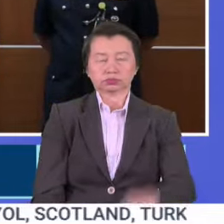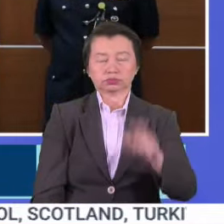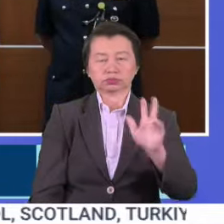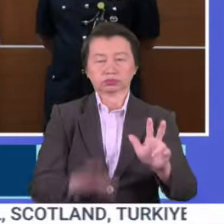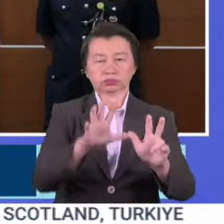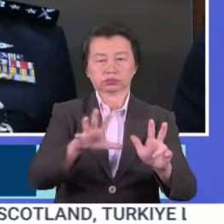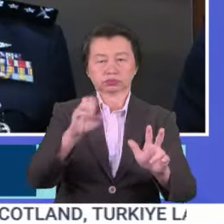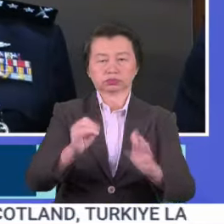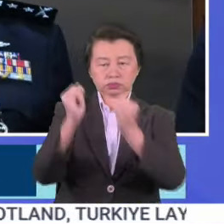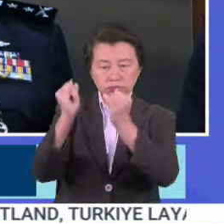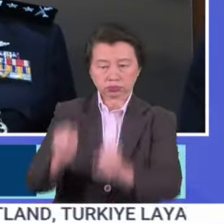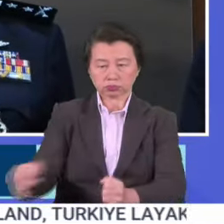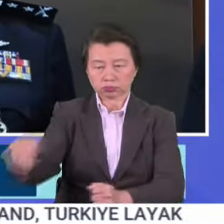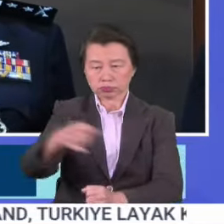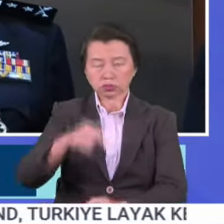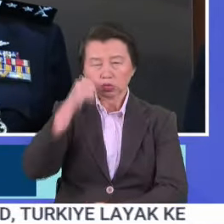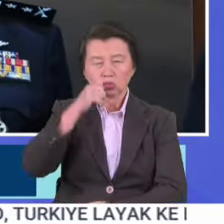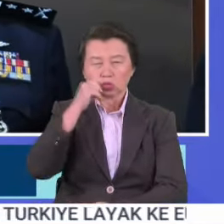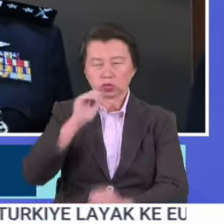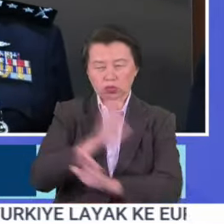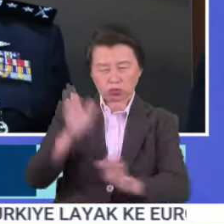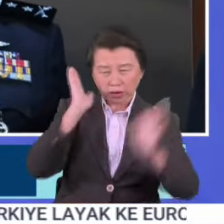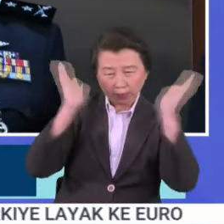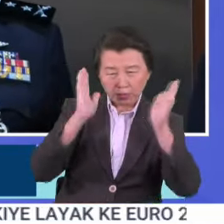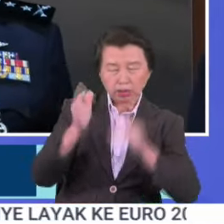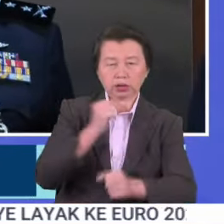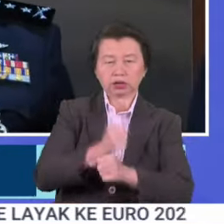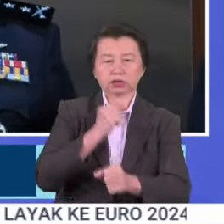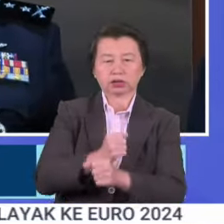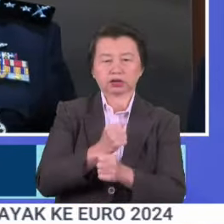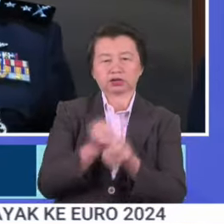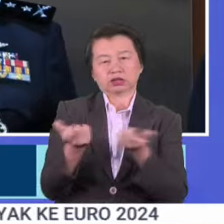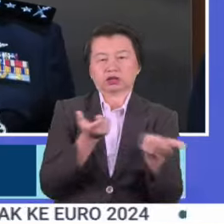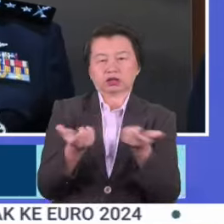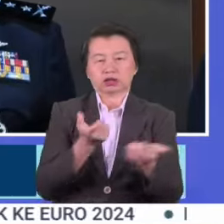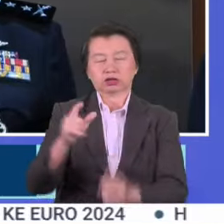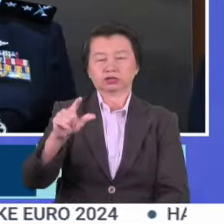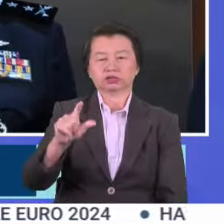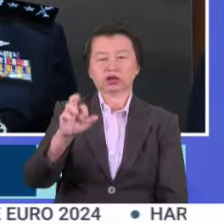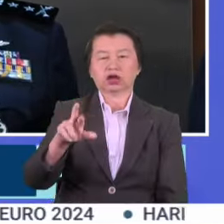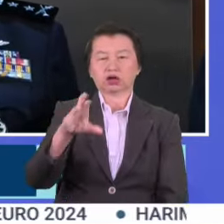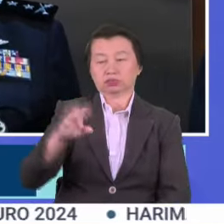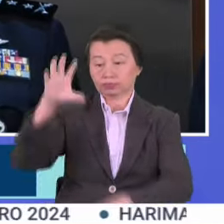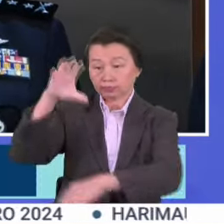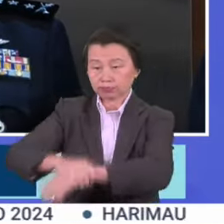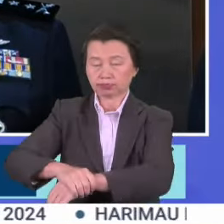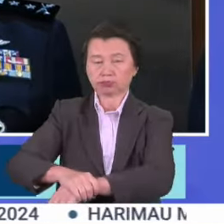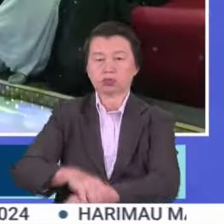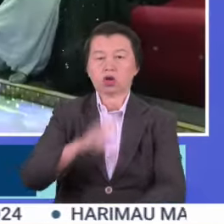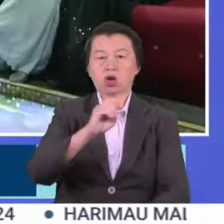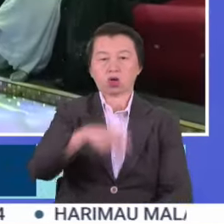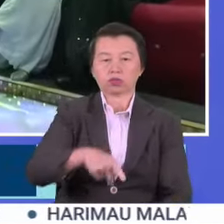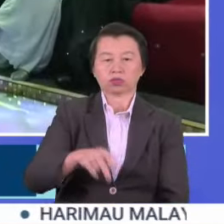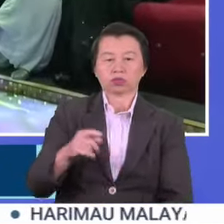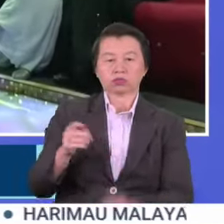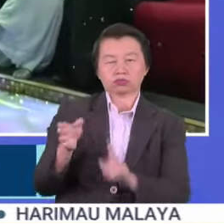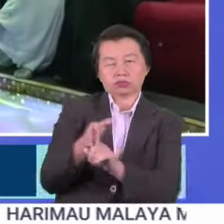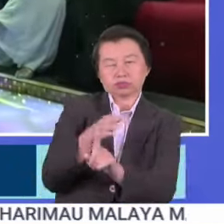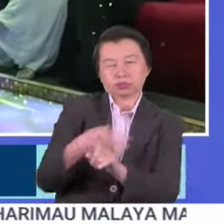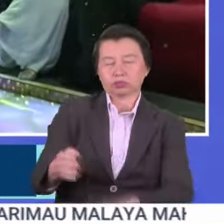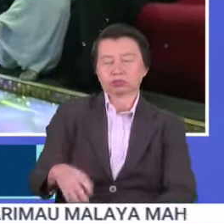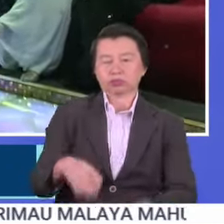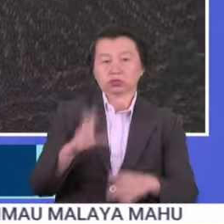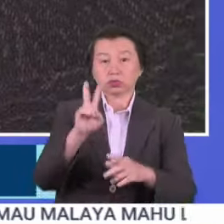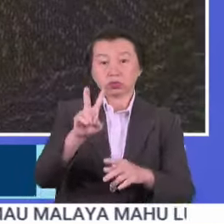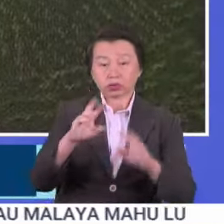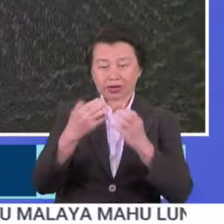235 individu, sebahagian besarnya wanita warga asing yang bekerja sebagai pelayan pelanggan GRO, ditahan dalam serbuan OPNODA. Serbuan melibatkan